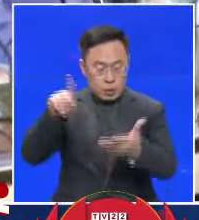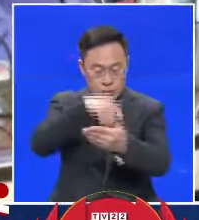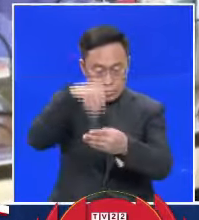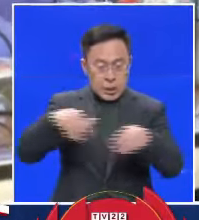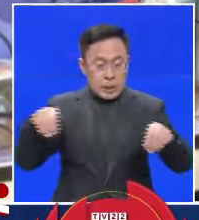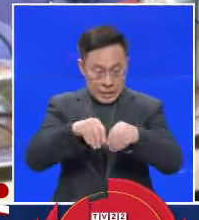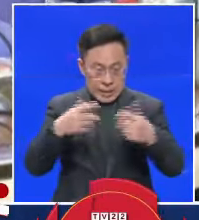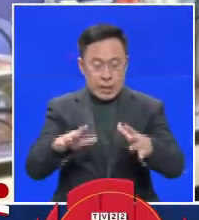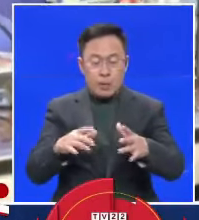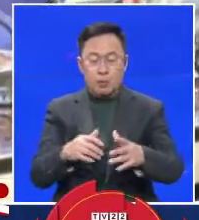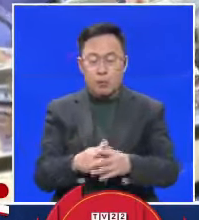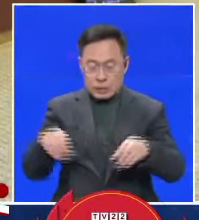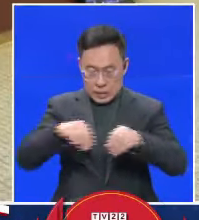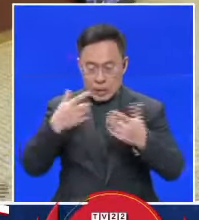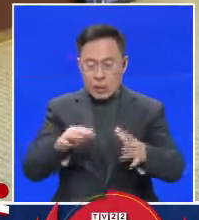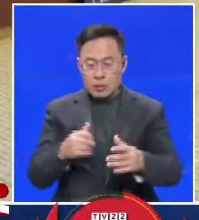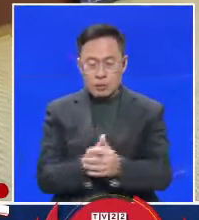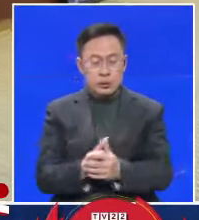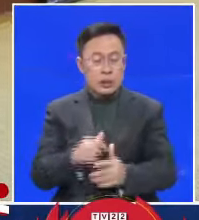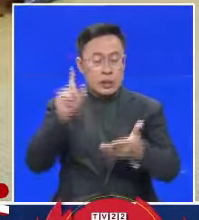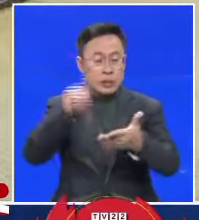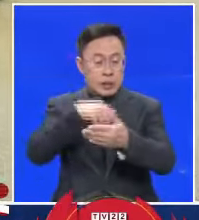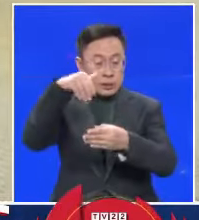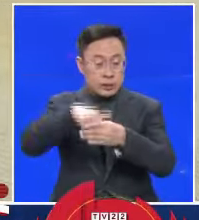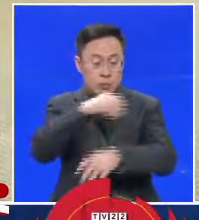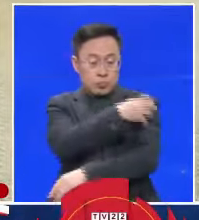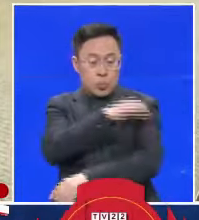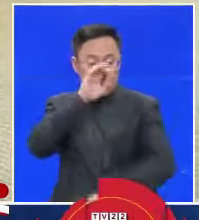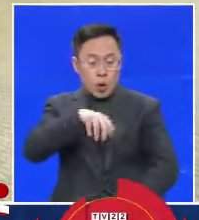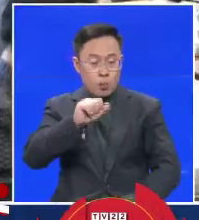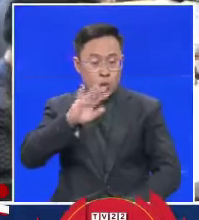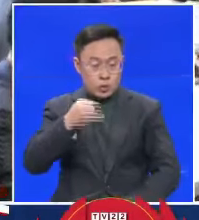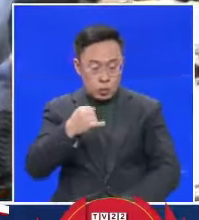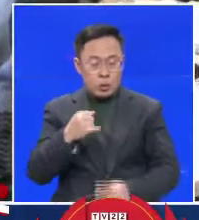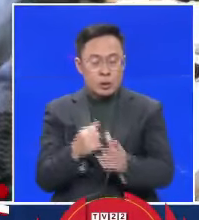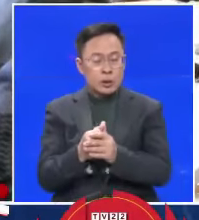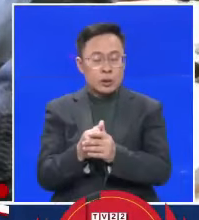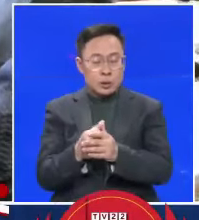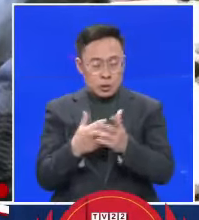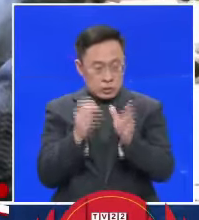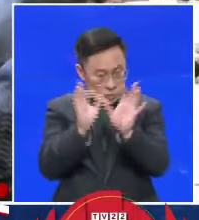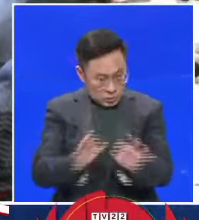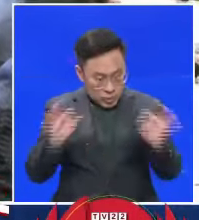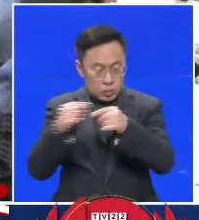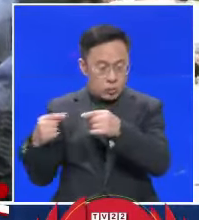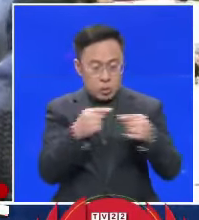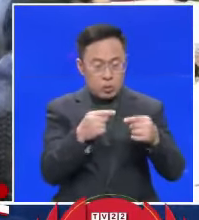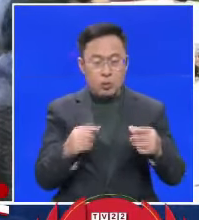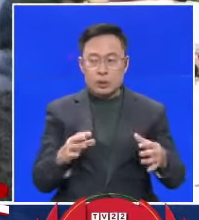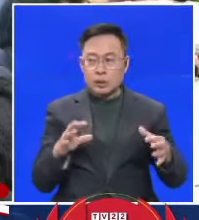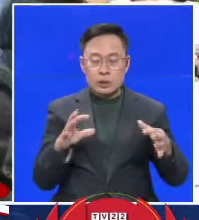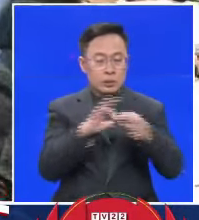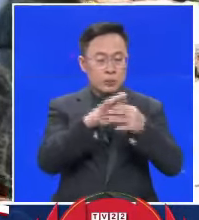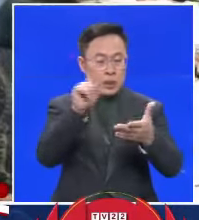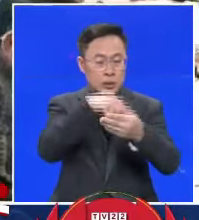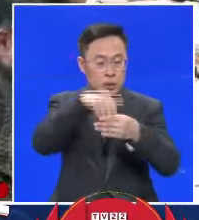มันมีผลกับคะแนนในการเลือกตั้งระดับชาติ ใช ่แล้วการที่มีระดับชาติมันก็ส่งผลไปที่ท้องถิ่น อย่าลืมว่าก้าวไกลก่อนหน้าบอกโอ้โ